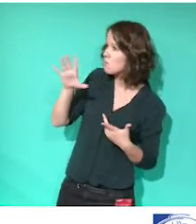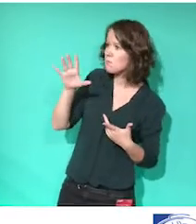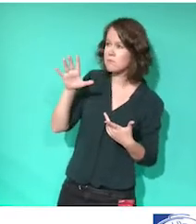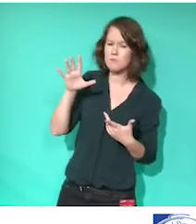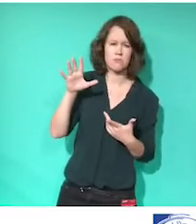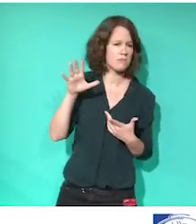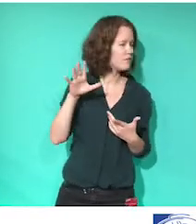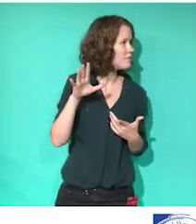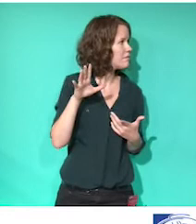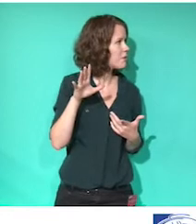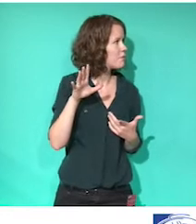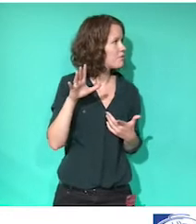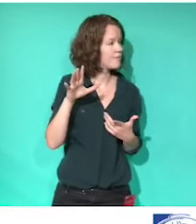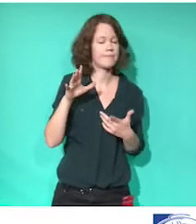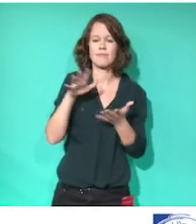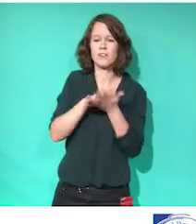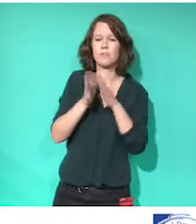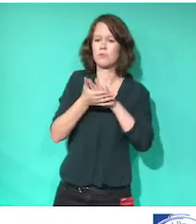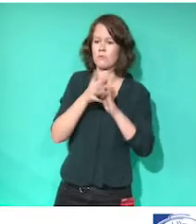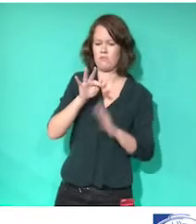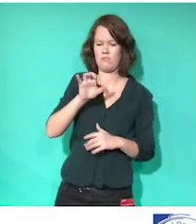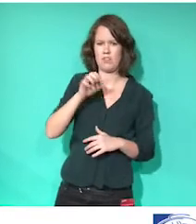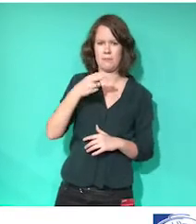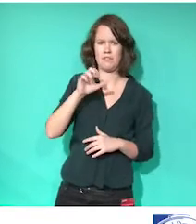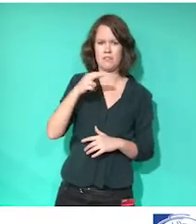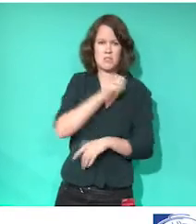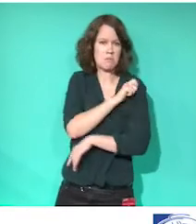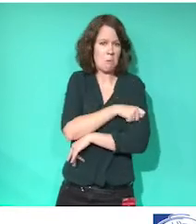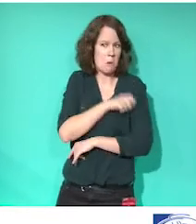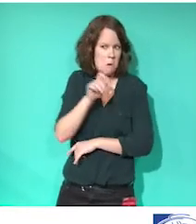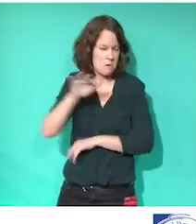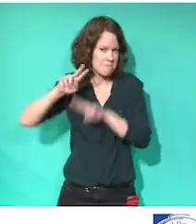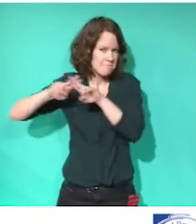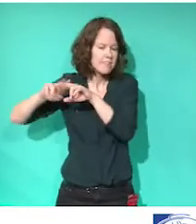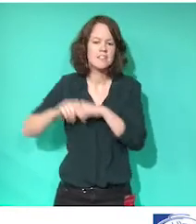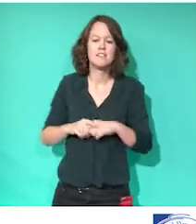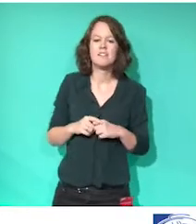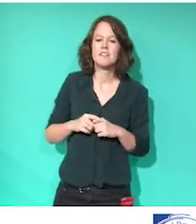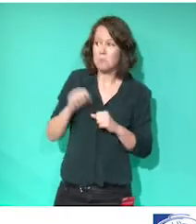qui auraient décroché, pas suivi, enfin à mon avis vous avez parfaitement compris, mais c'est pas grave, ça fait gagner du temps.